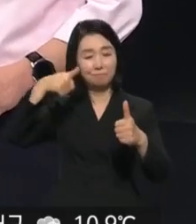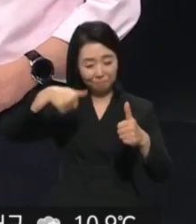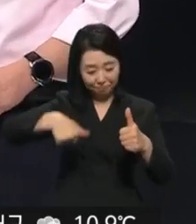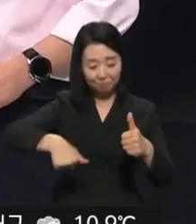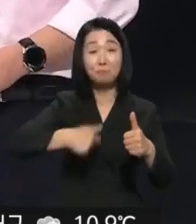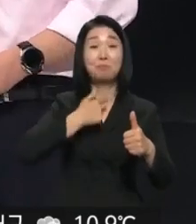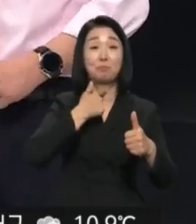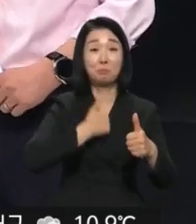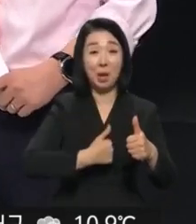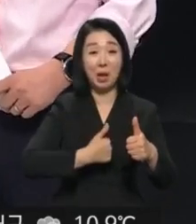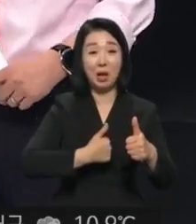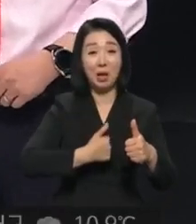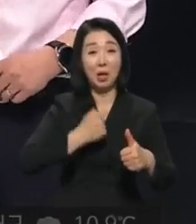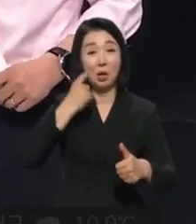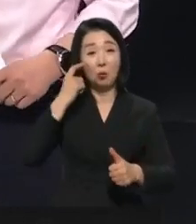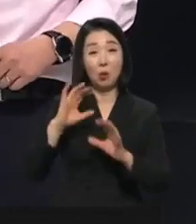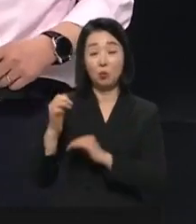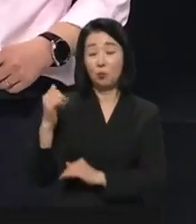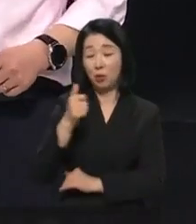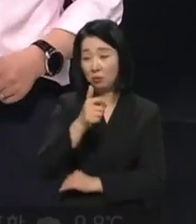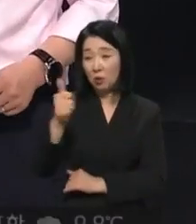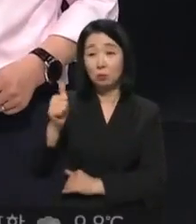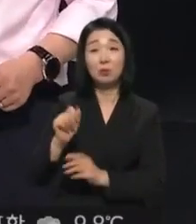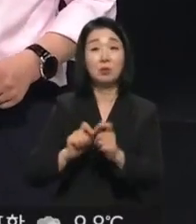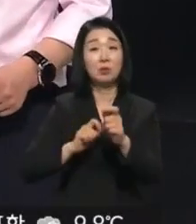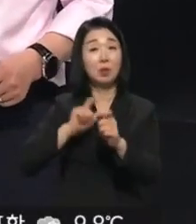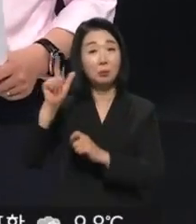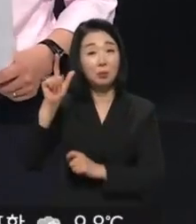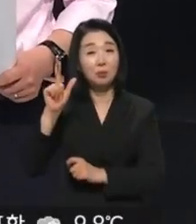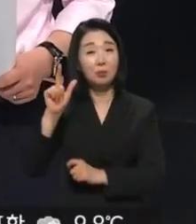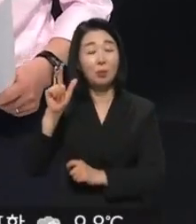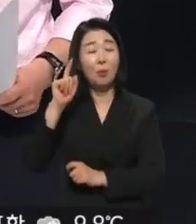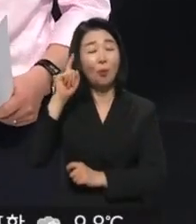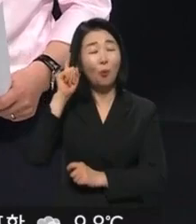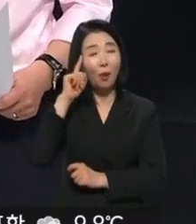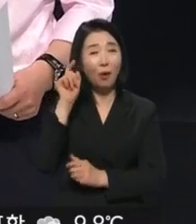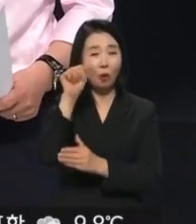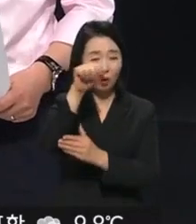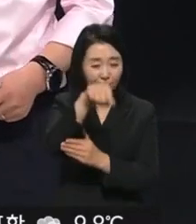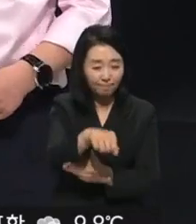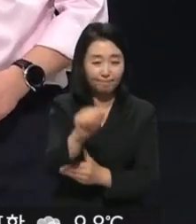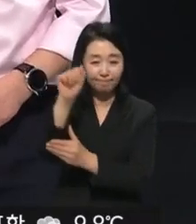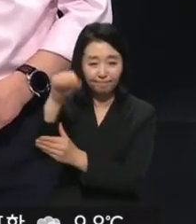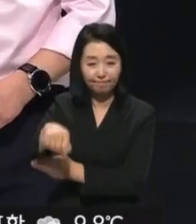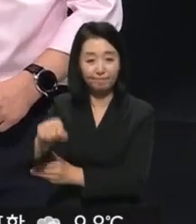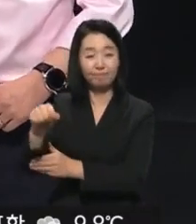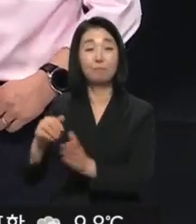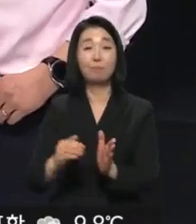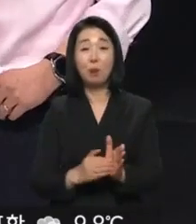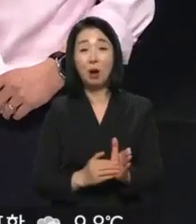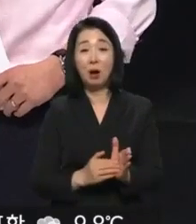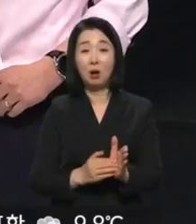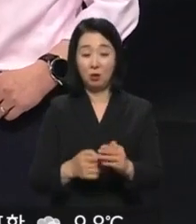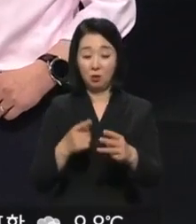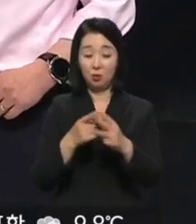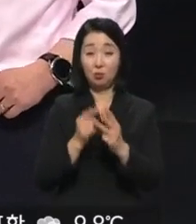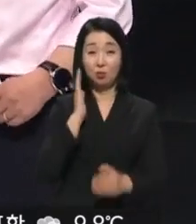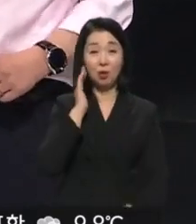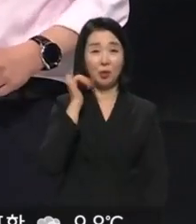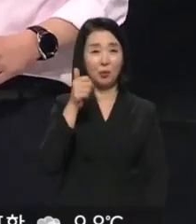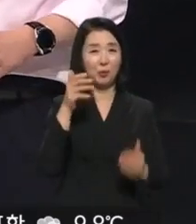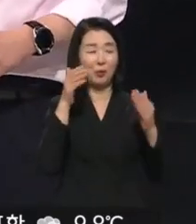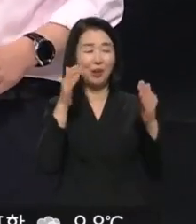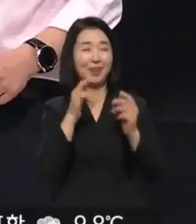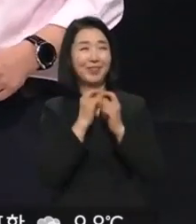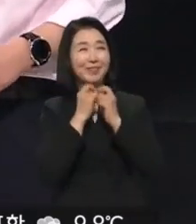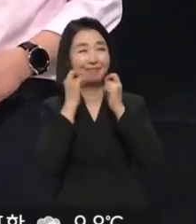파묻었죠. 사실 국민의힘 지도부 대부분이 필요 이상으로 고개를 숙였는데요. 윤 대통령을 향해